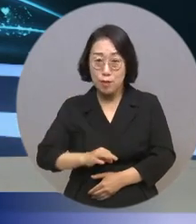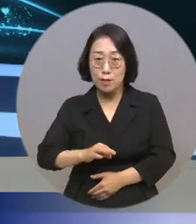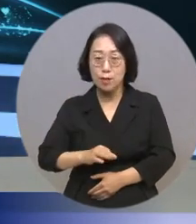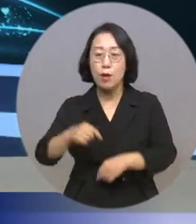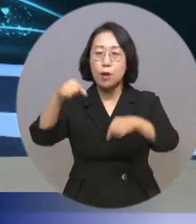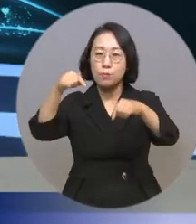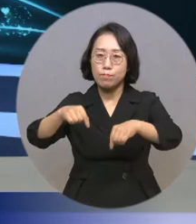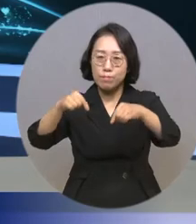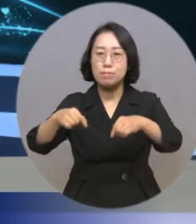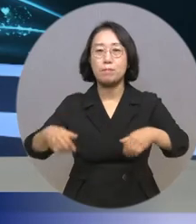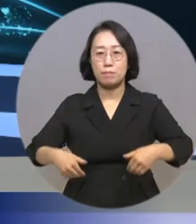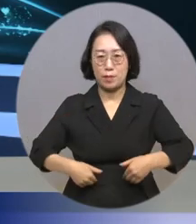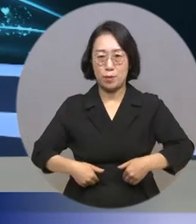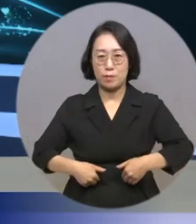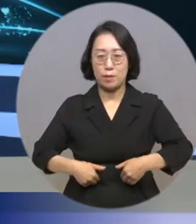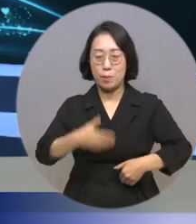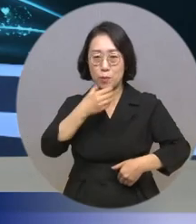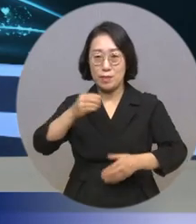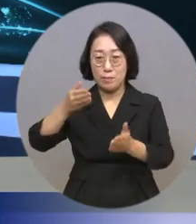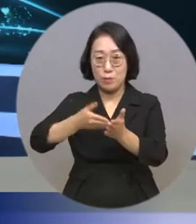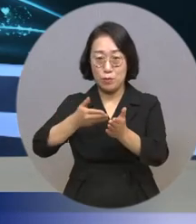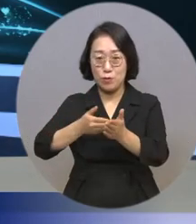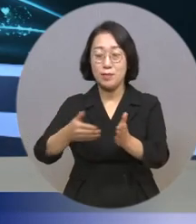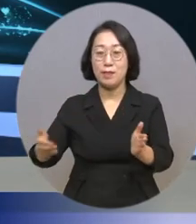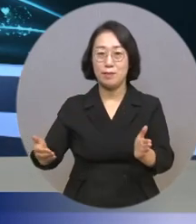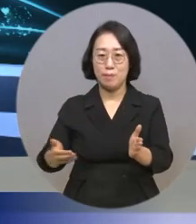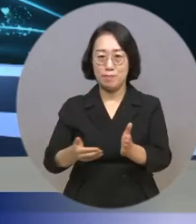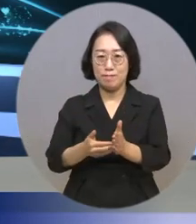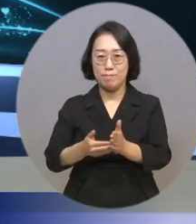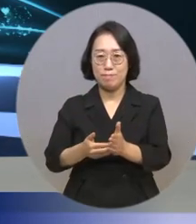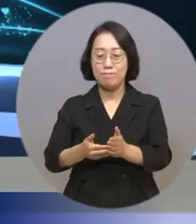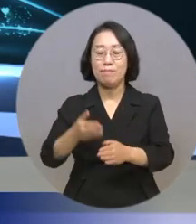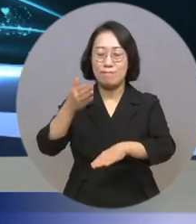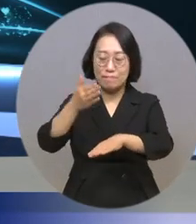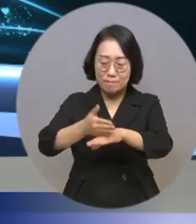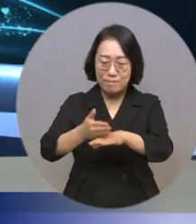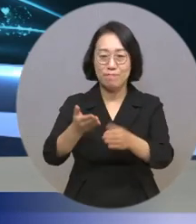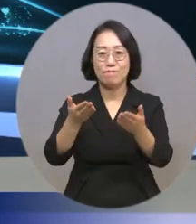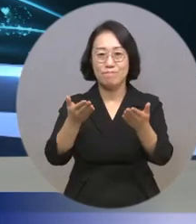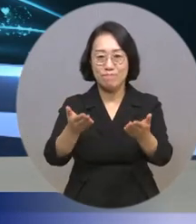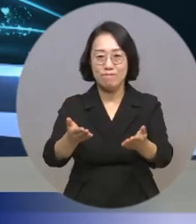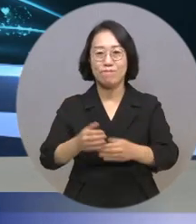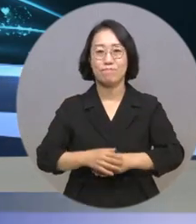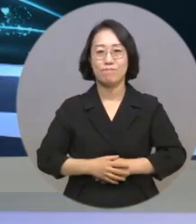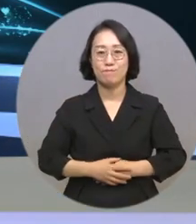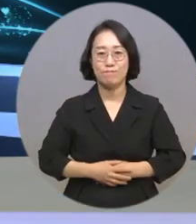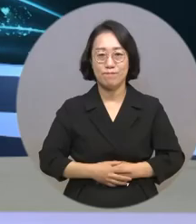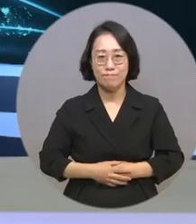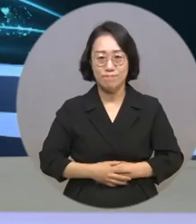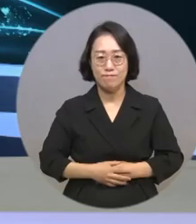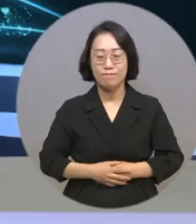필요하겠습니다. 이상 복지TV 뉴스를 마칩니다. 시청해주신 여러분 고맙습니다.